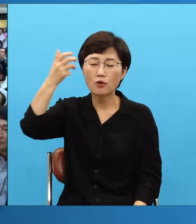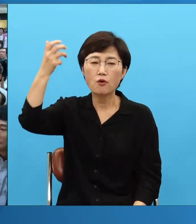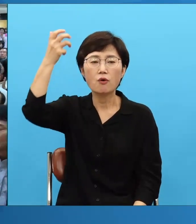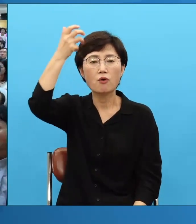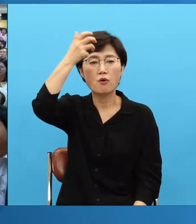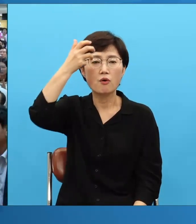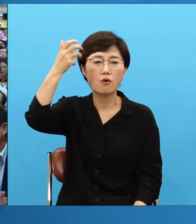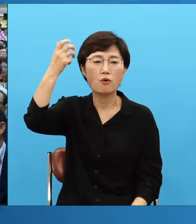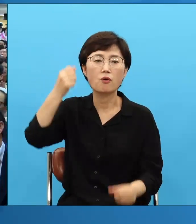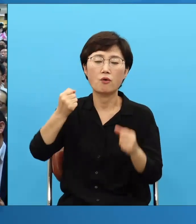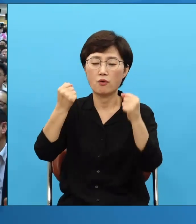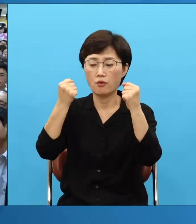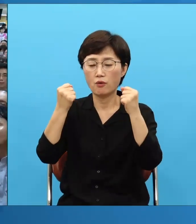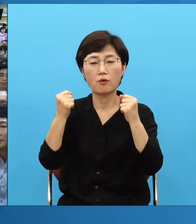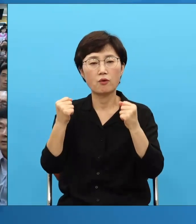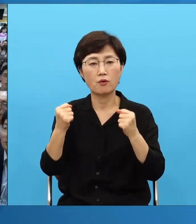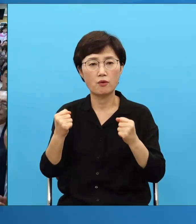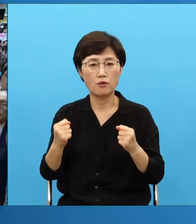성령이